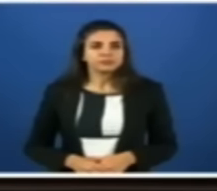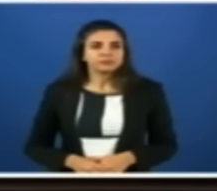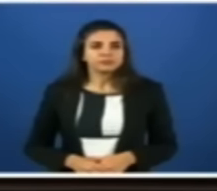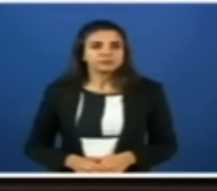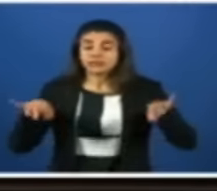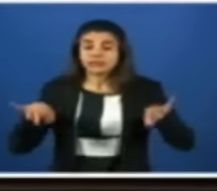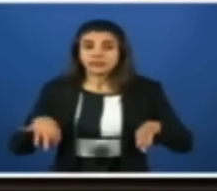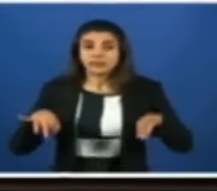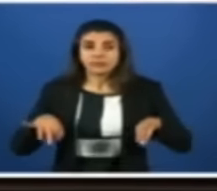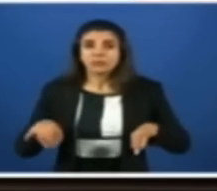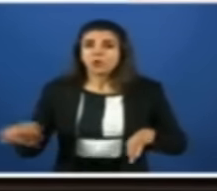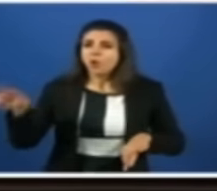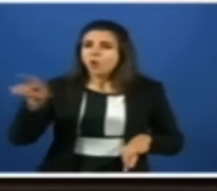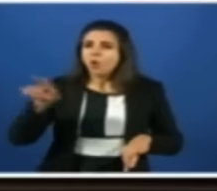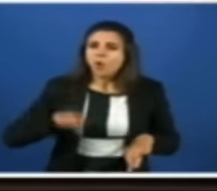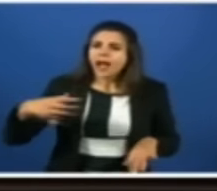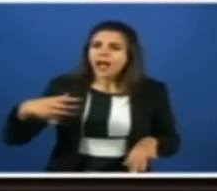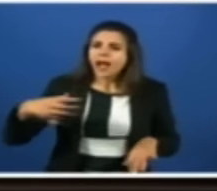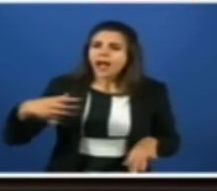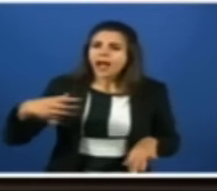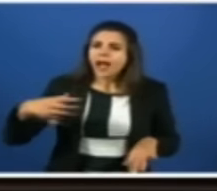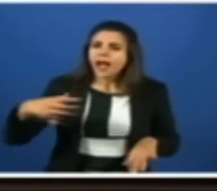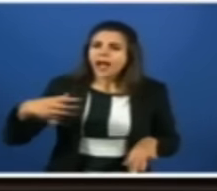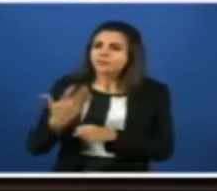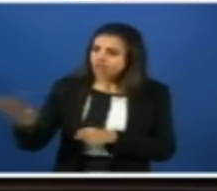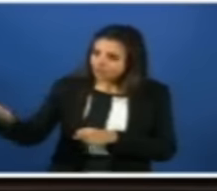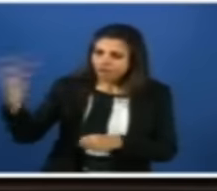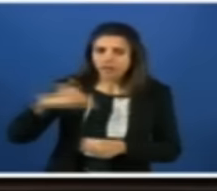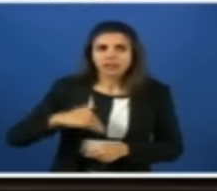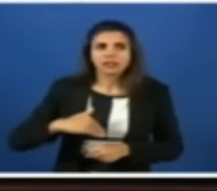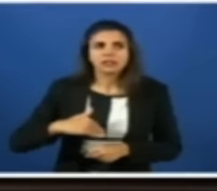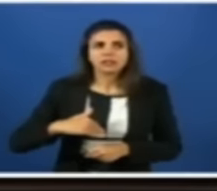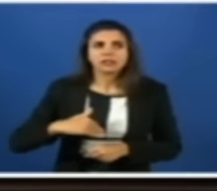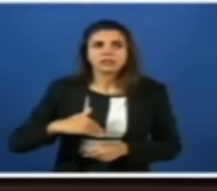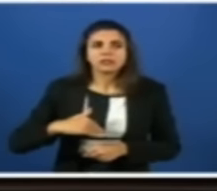Şimdi onlara düşen gelip